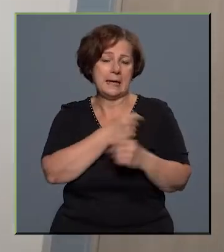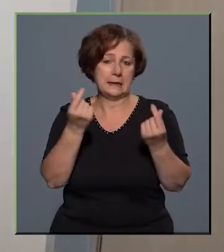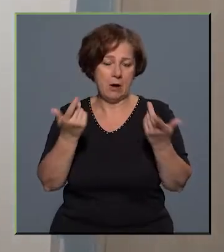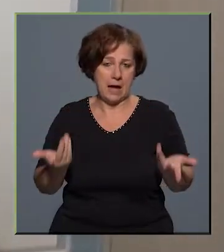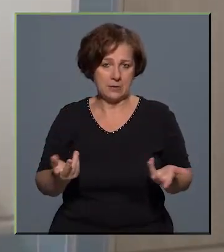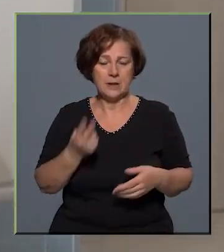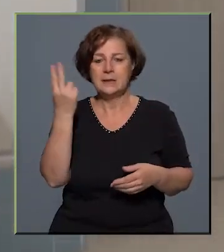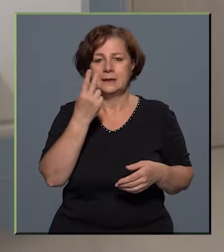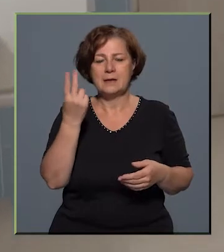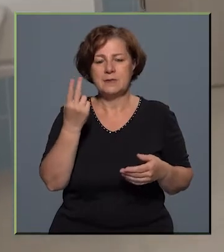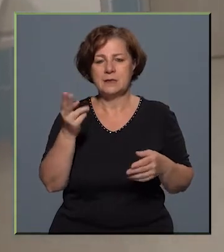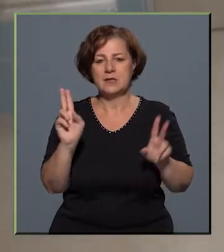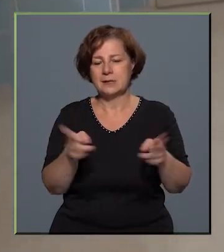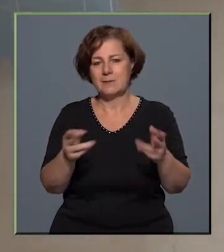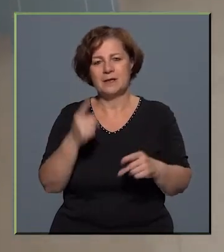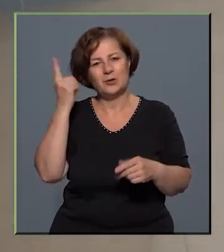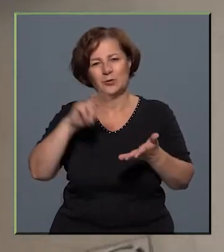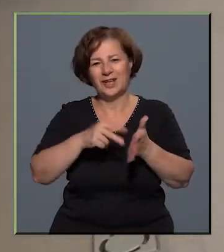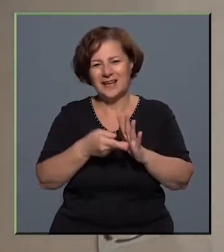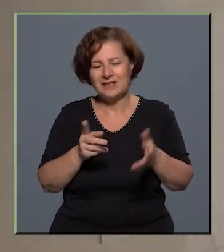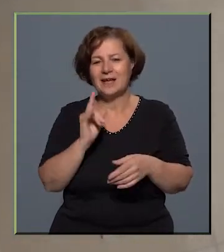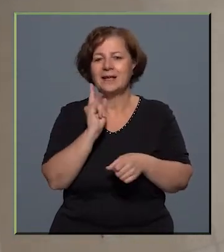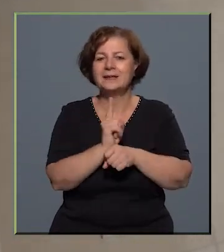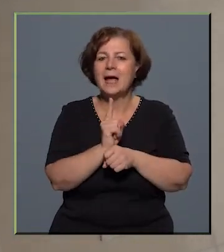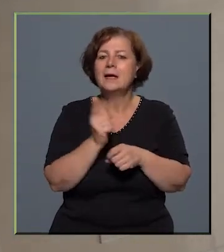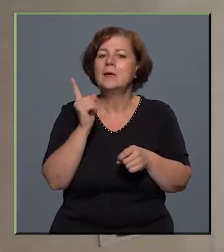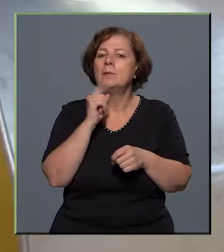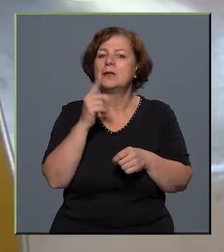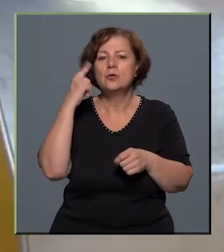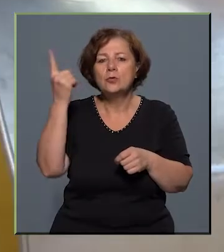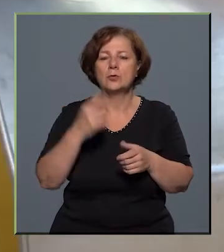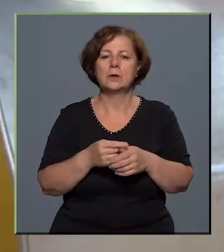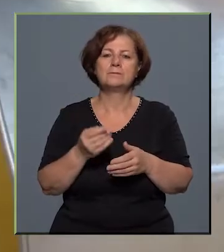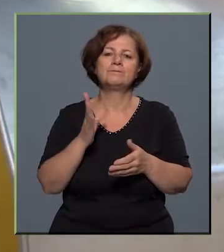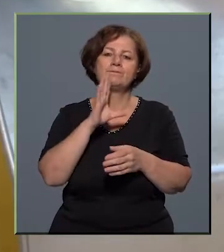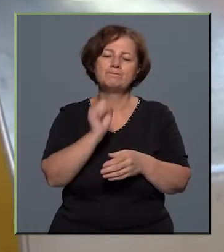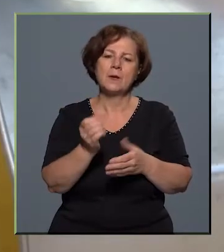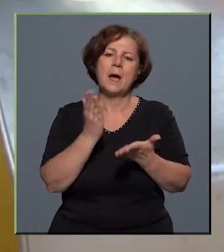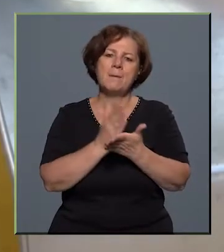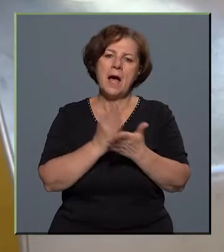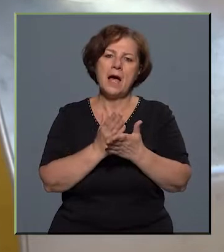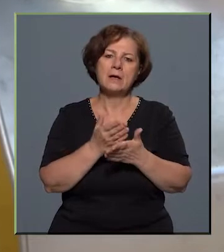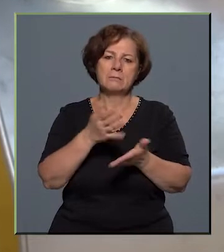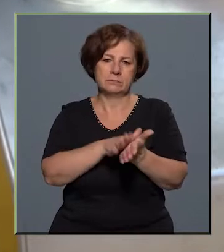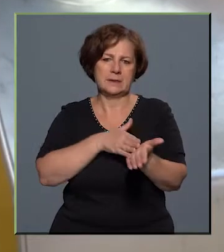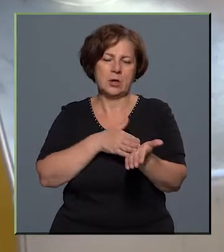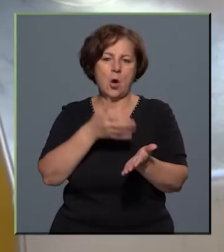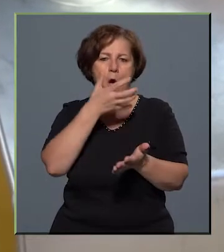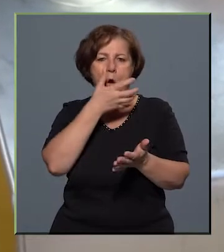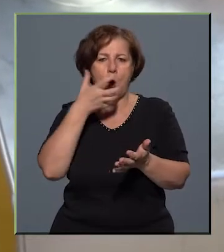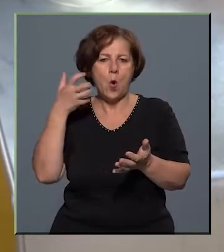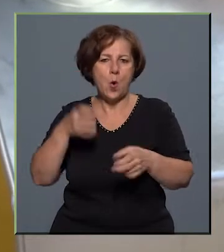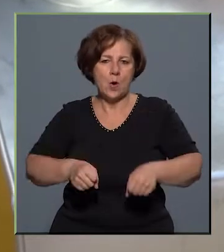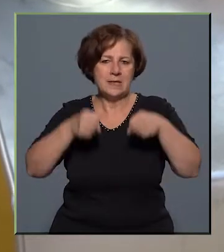energiaárak. Természetesen ezt nem lehetett tudni a tervezésnél, de mit lehetett tudni? Már a tervezés legelején hőszivattyús rendszerben gondolkoztunk,